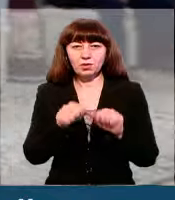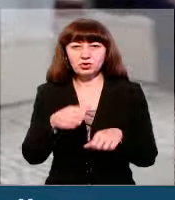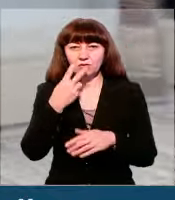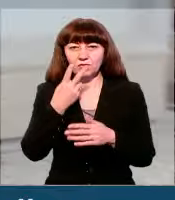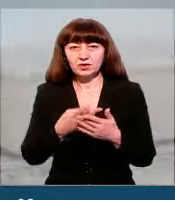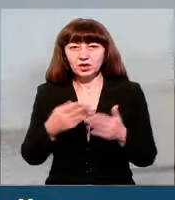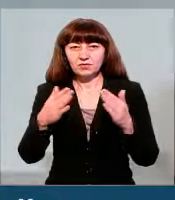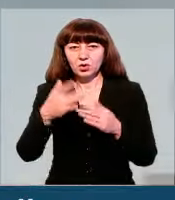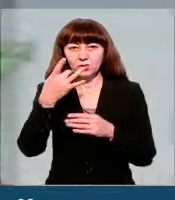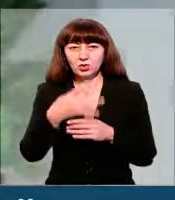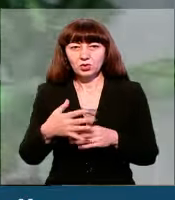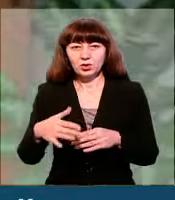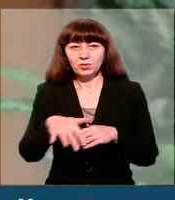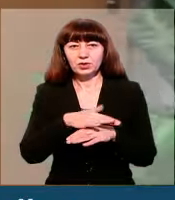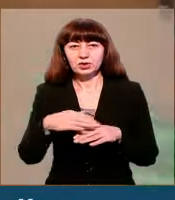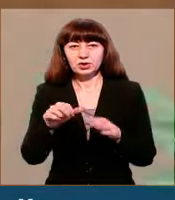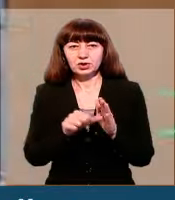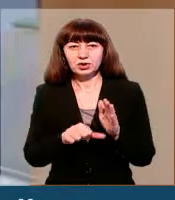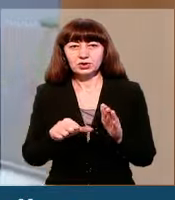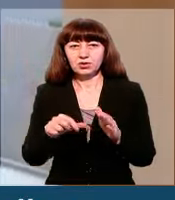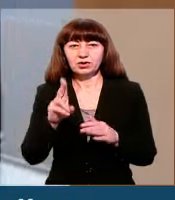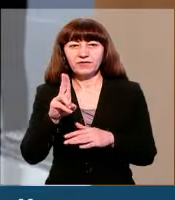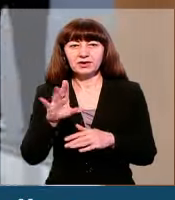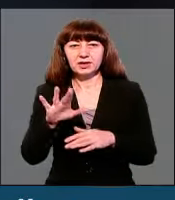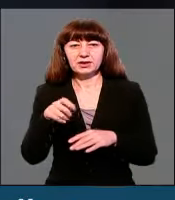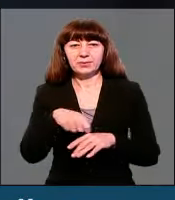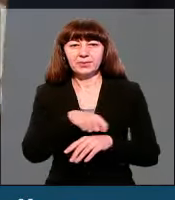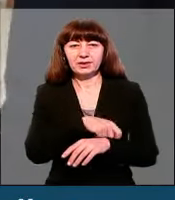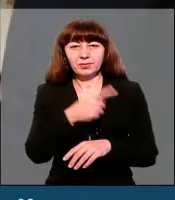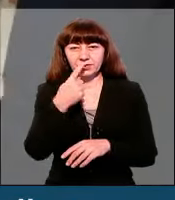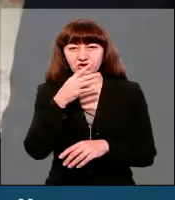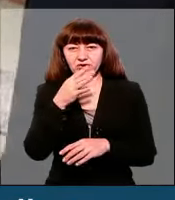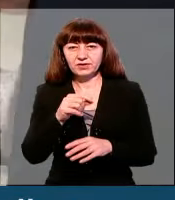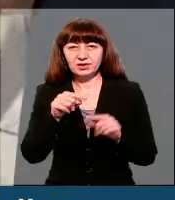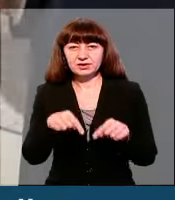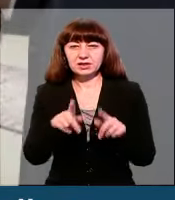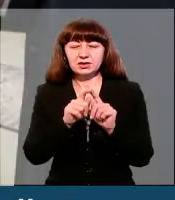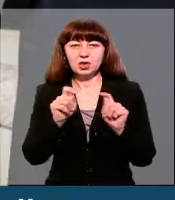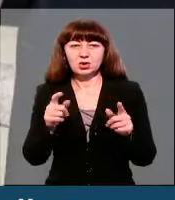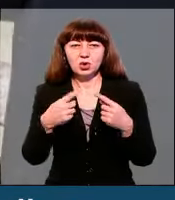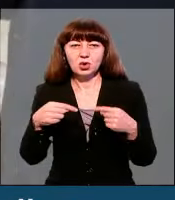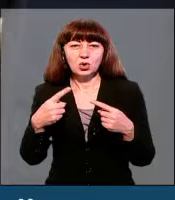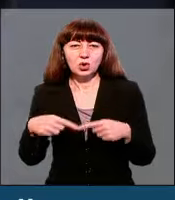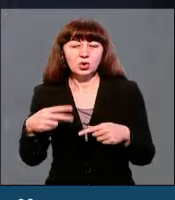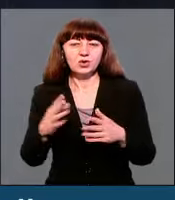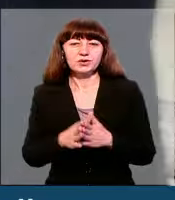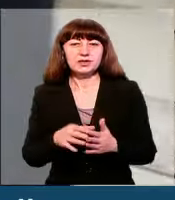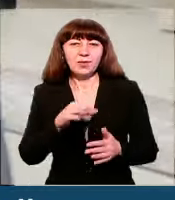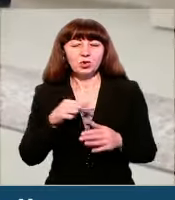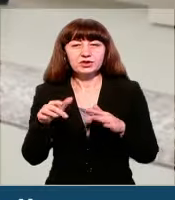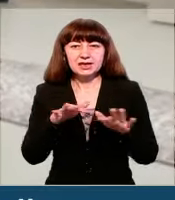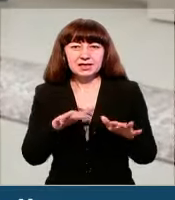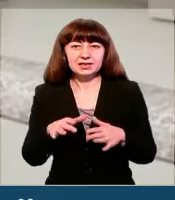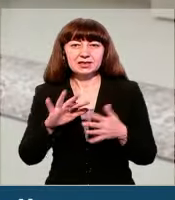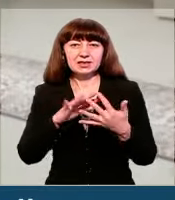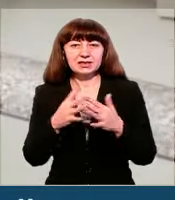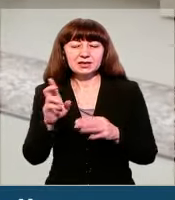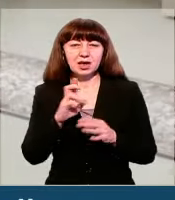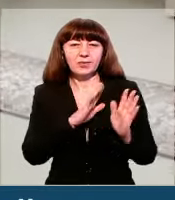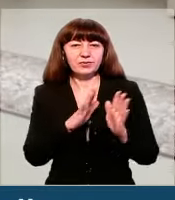культуры. Его площадь составляет порядка 600 квадратных метров. В ближайшее время здесь откроются кружки художественной самодеятельности,